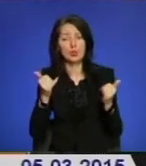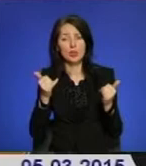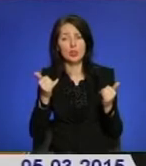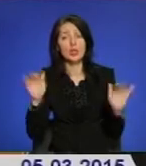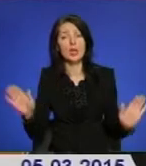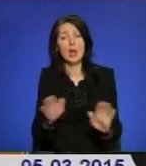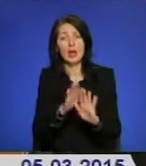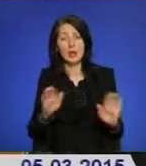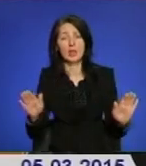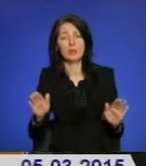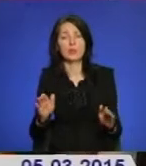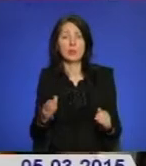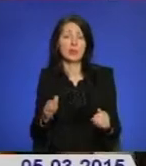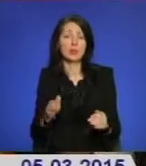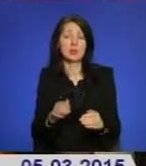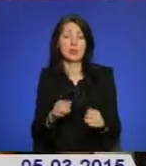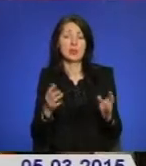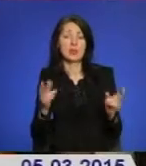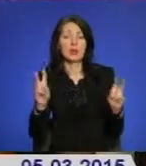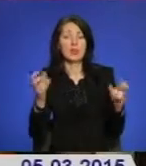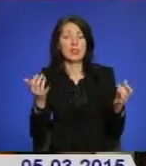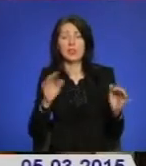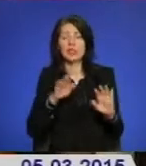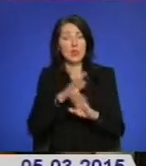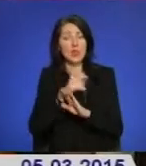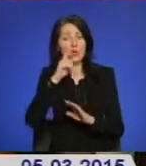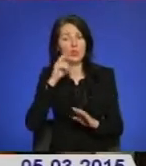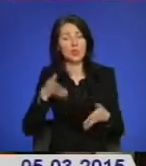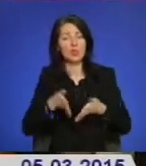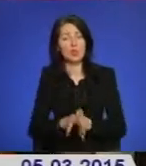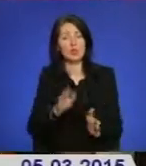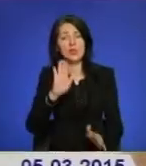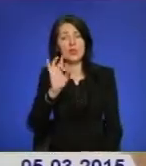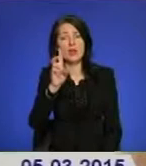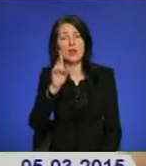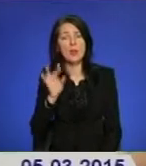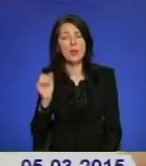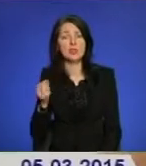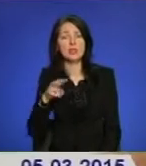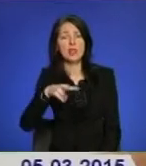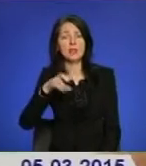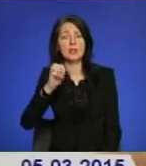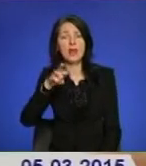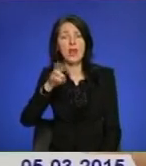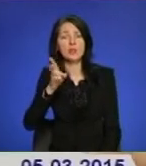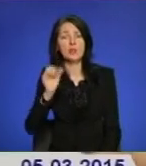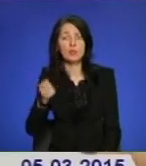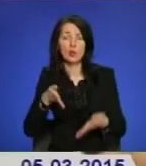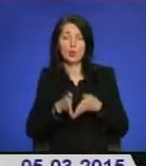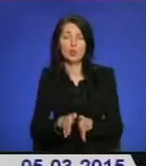трактується Ще не вмерло украї народився Михайло Вербицький на лемківщині у родині греко-католицького